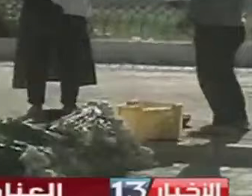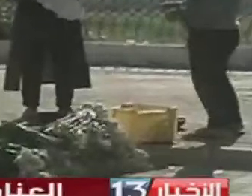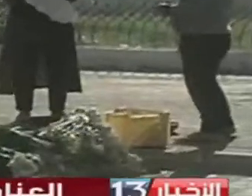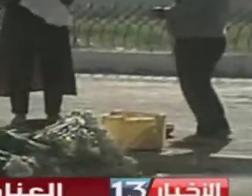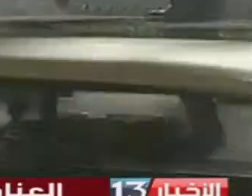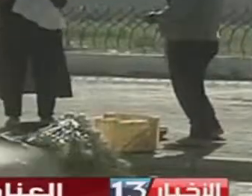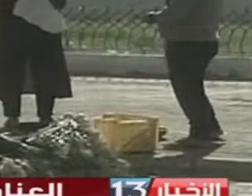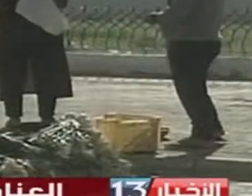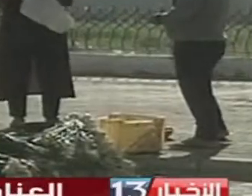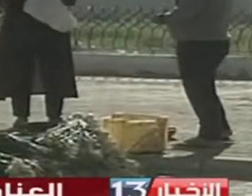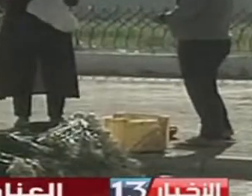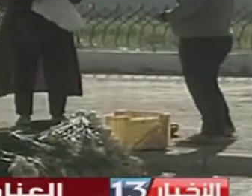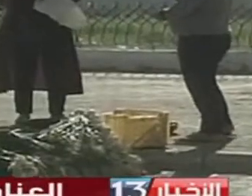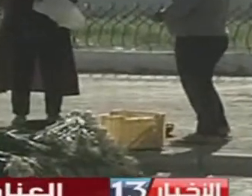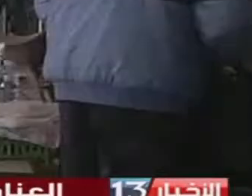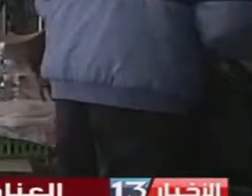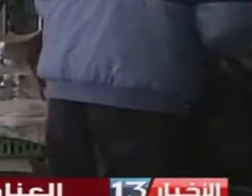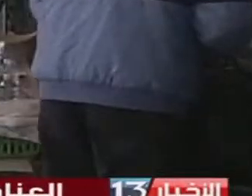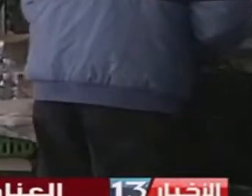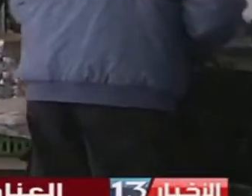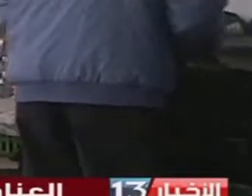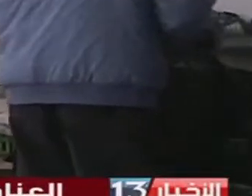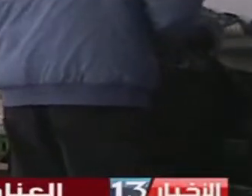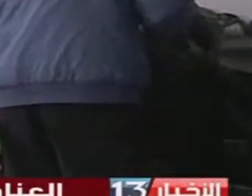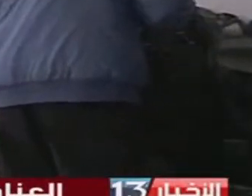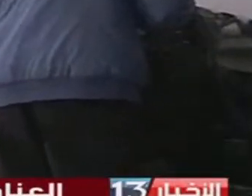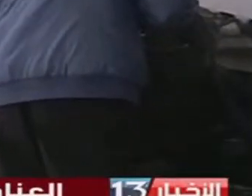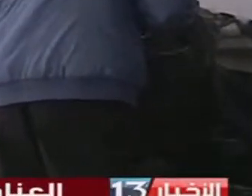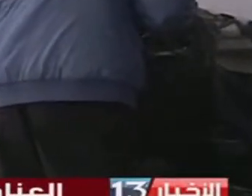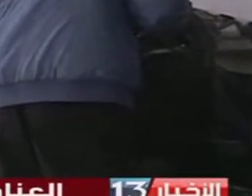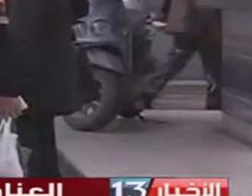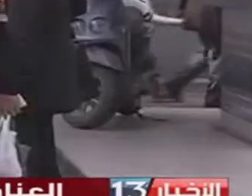يفقد الالاف من اصحاب المهن الصغرى موارد